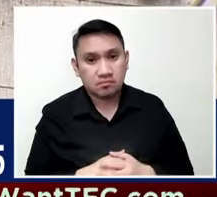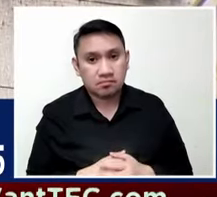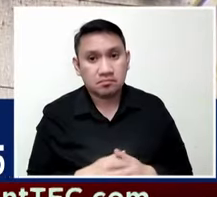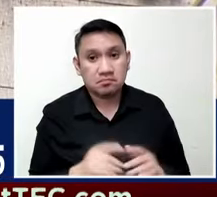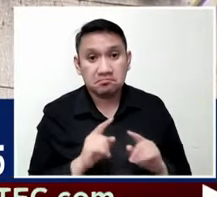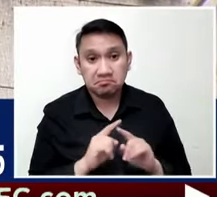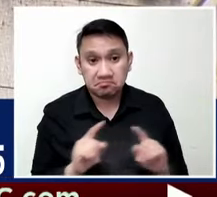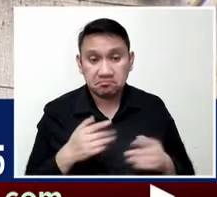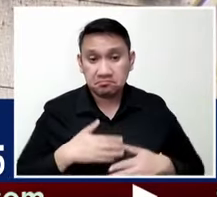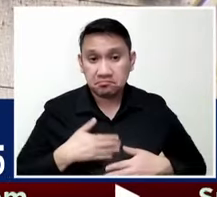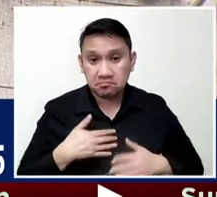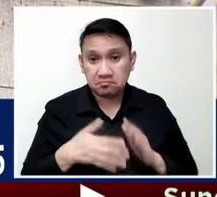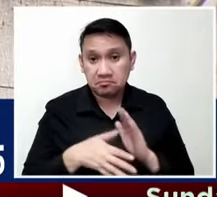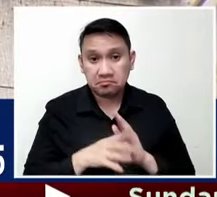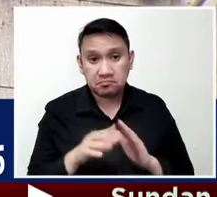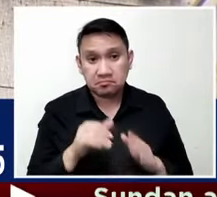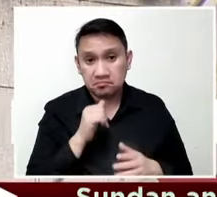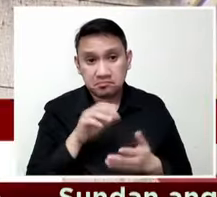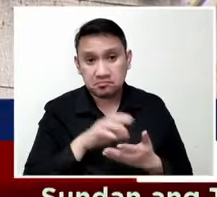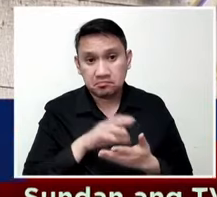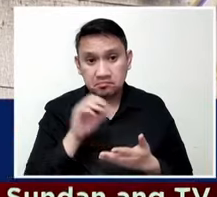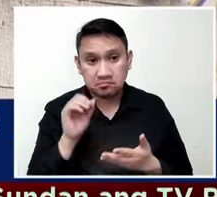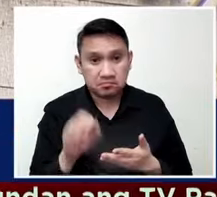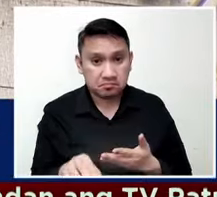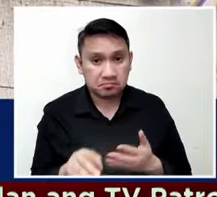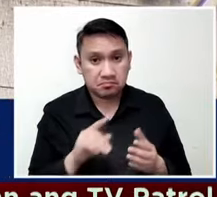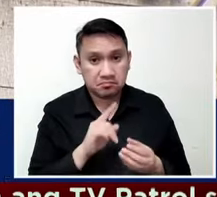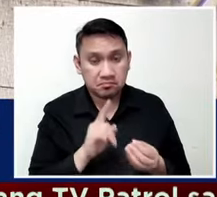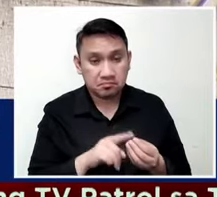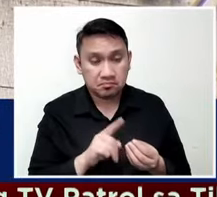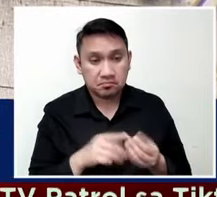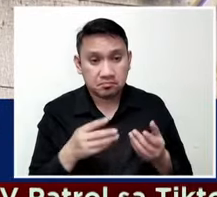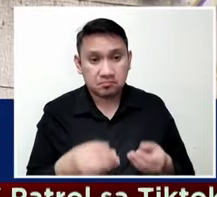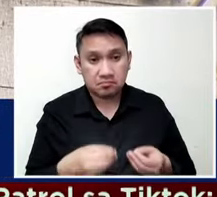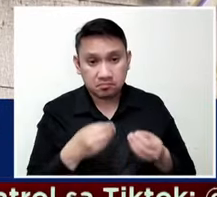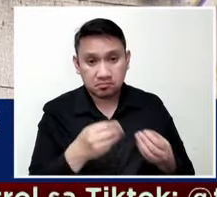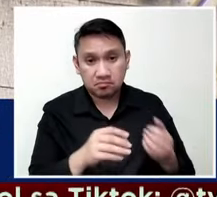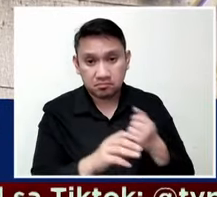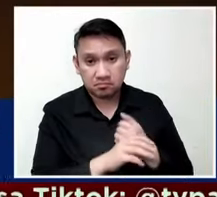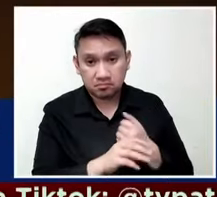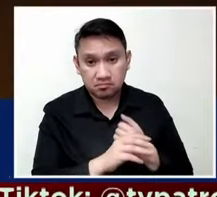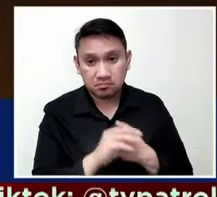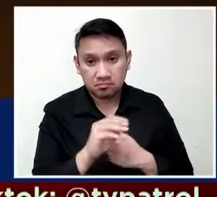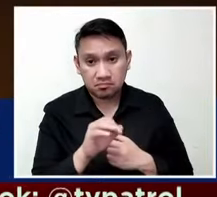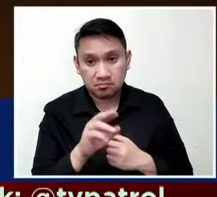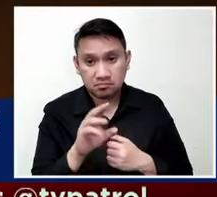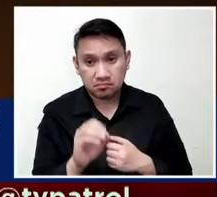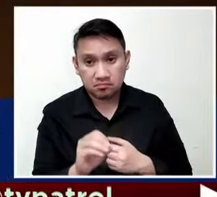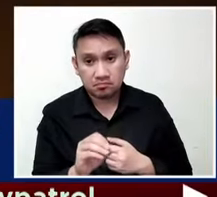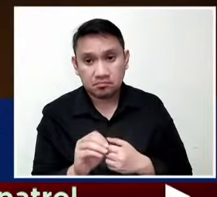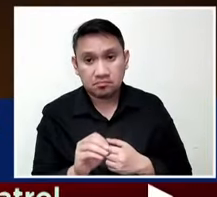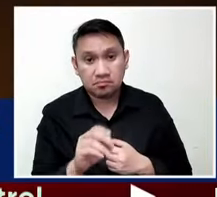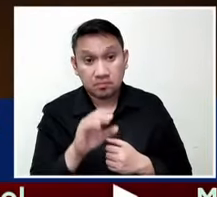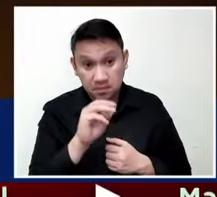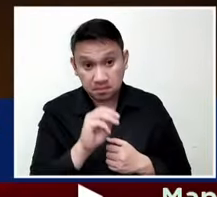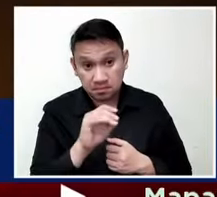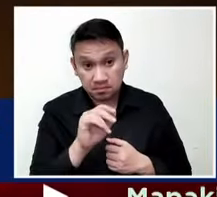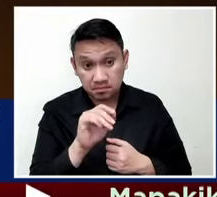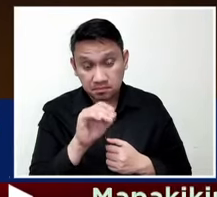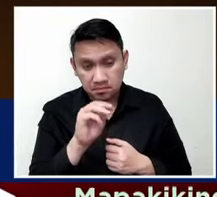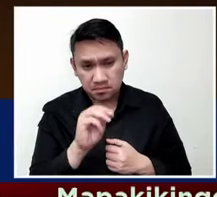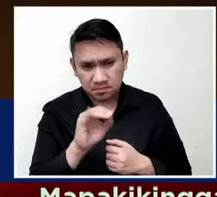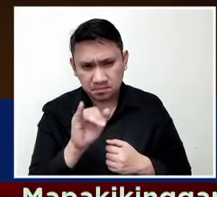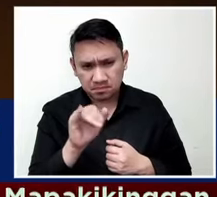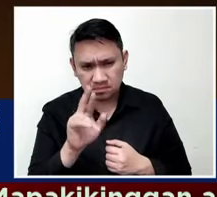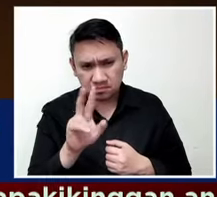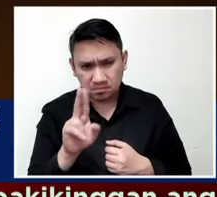ng COMELEC na hindi binasura ng Korte Suprema ang pag-award nila ng kontrata ng Miro. Pinagpapasalamat po namin na kahit po naging